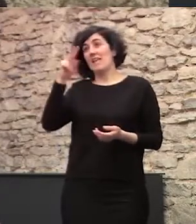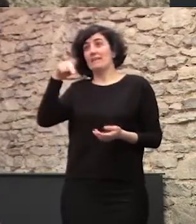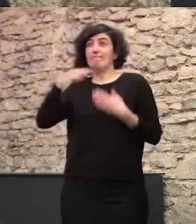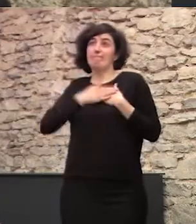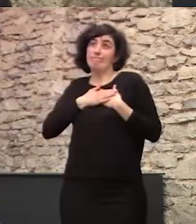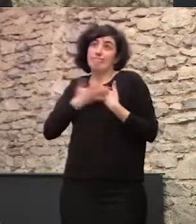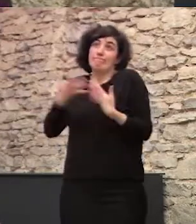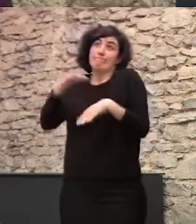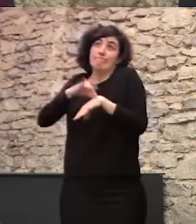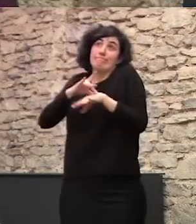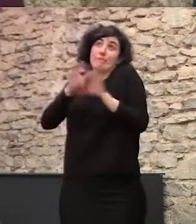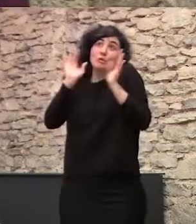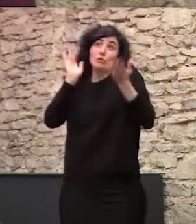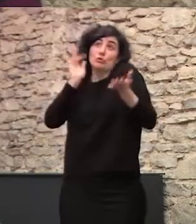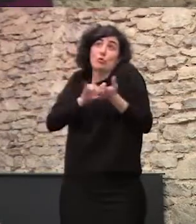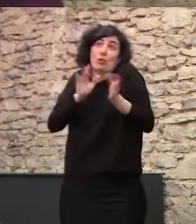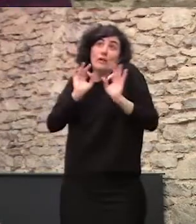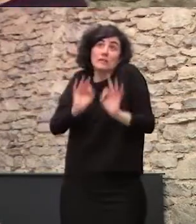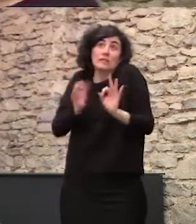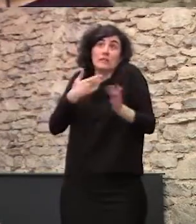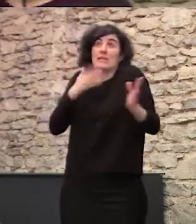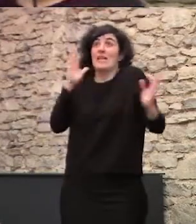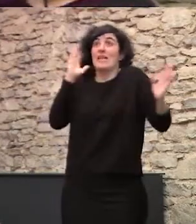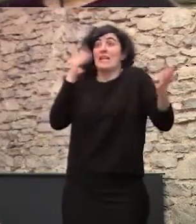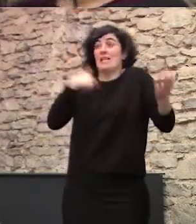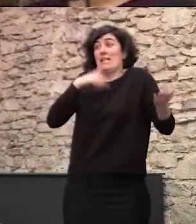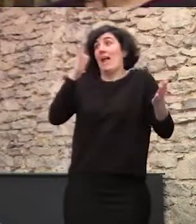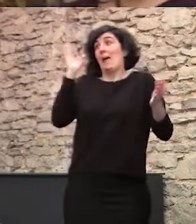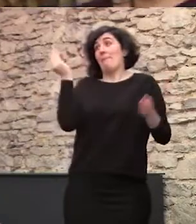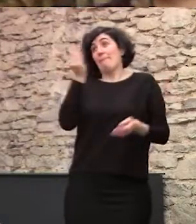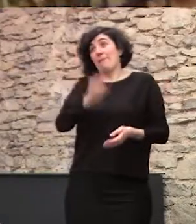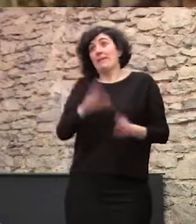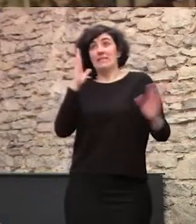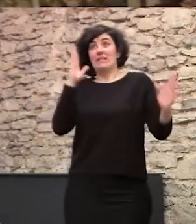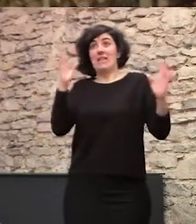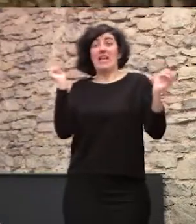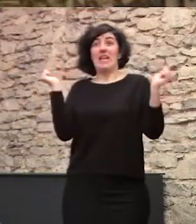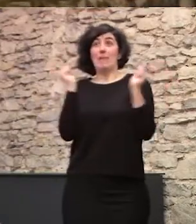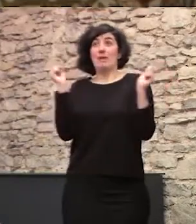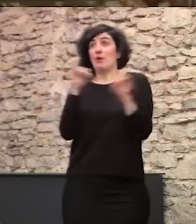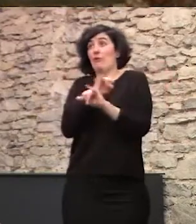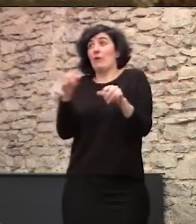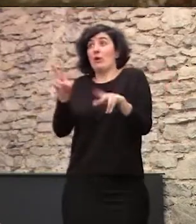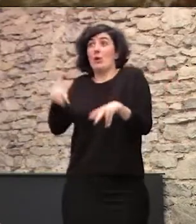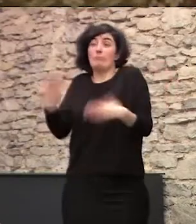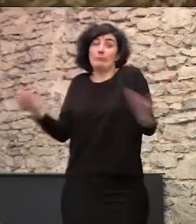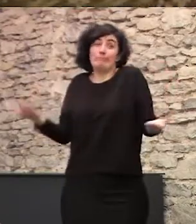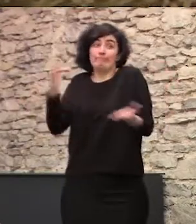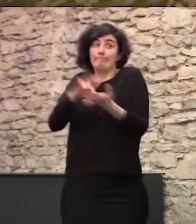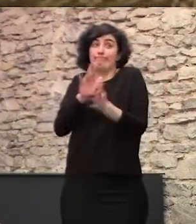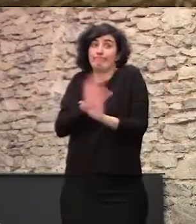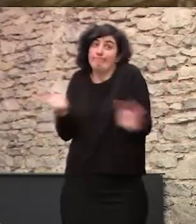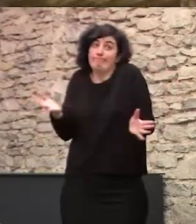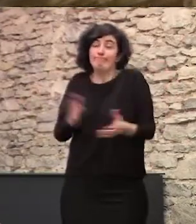gauza hori gertatu egiten dira, gainera negu Amai ezin hauekin, ba. Eta hori, orduan,